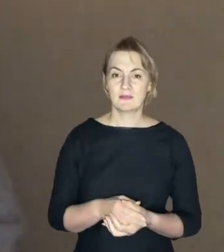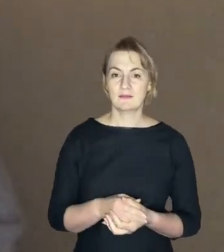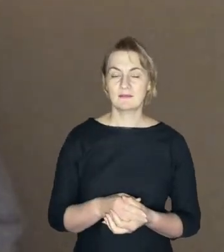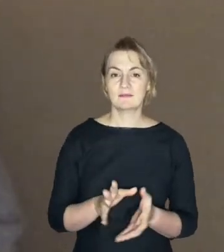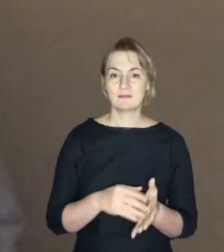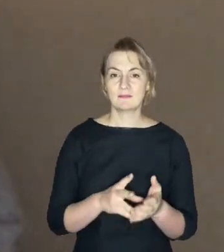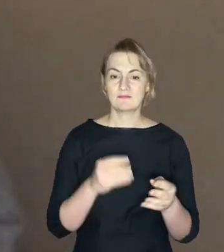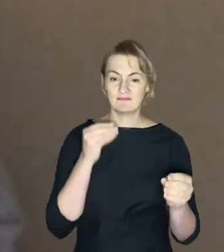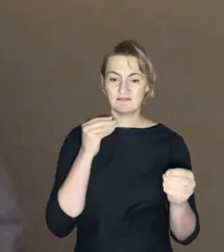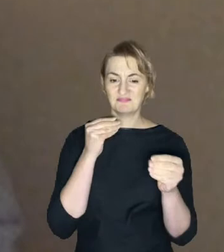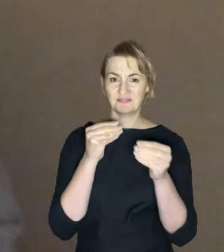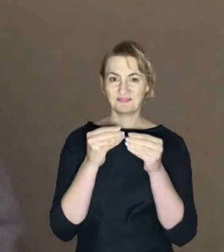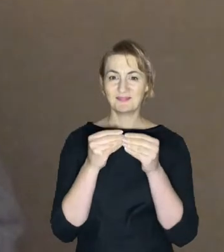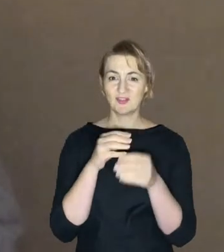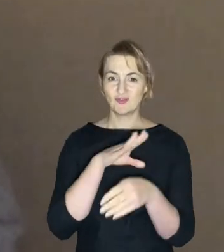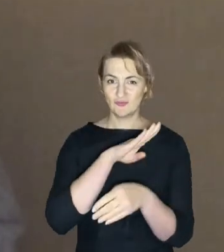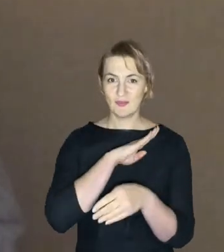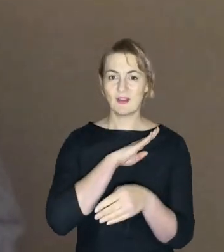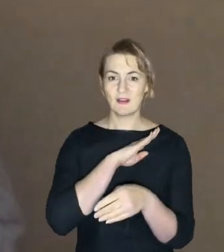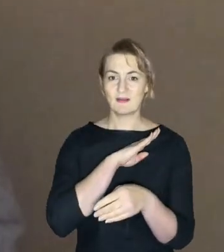doświadczamy perspektywy śmierci.